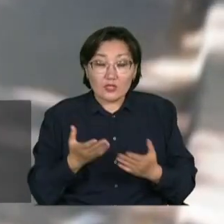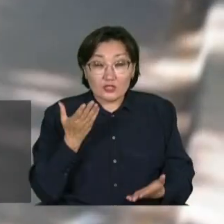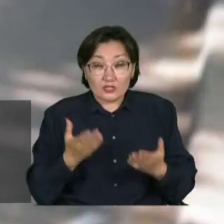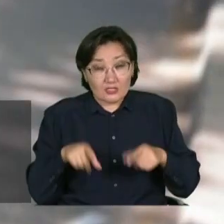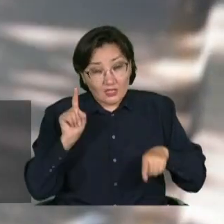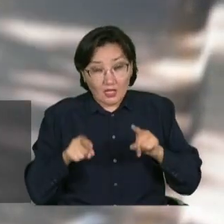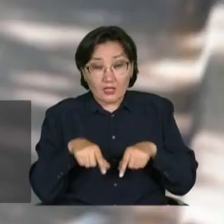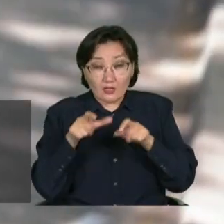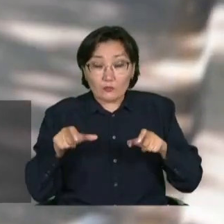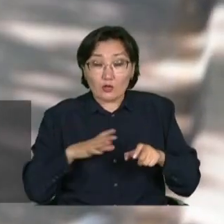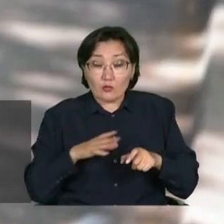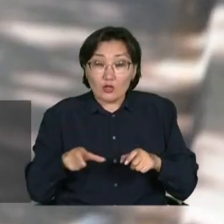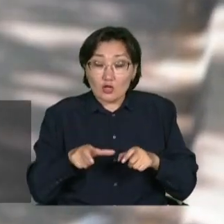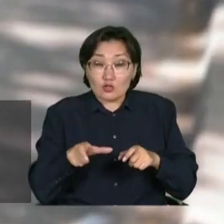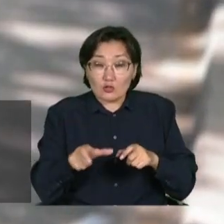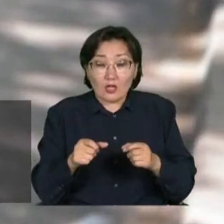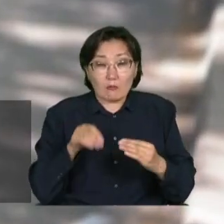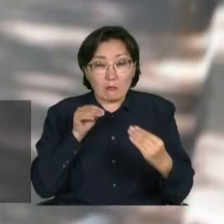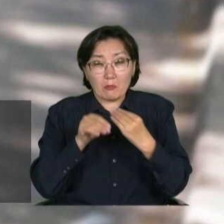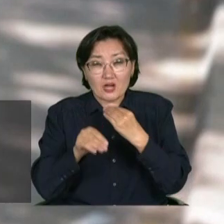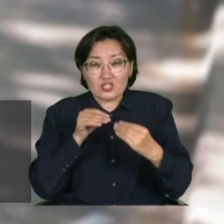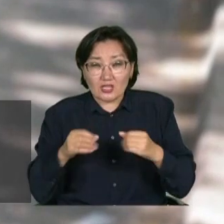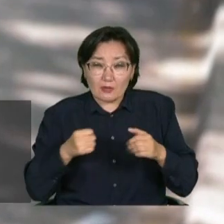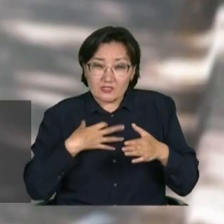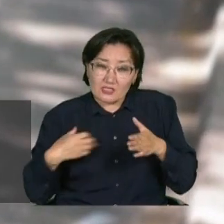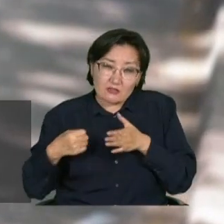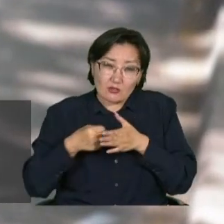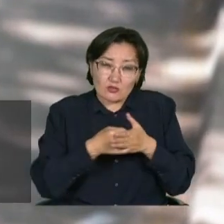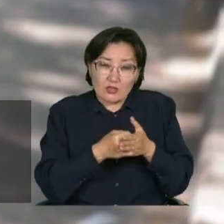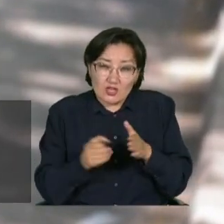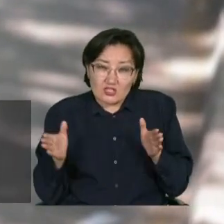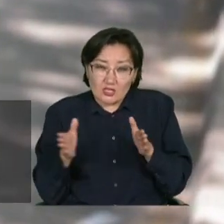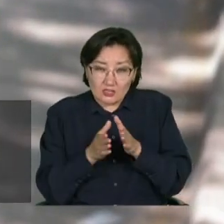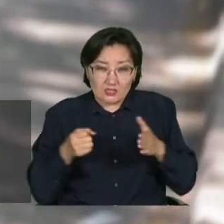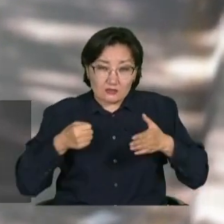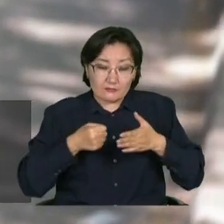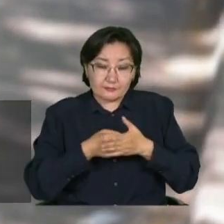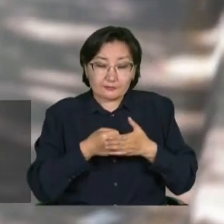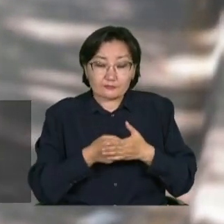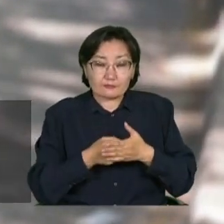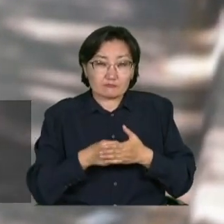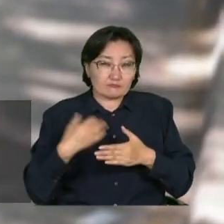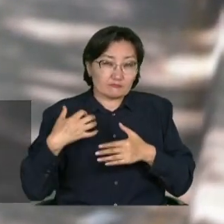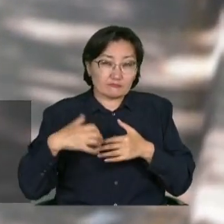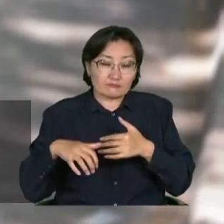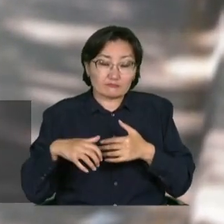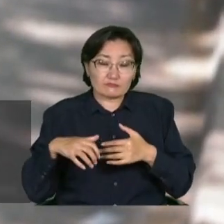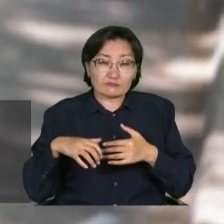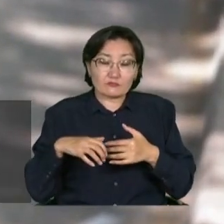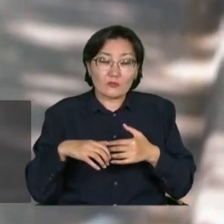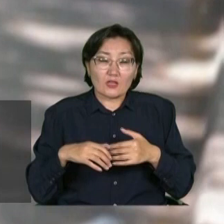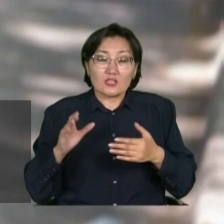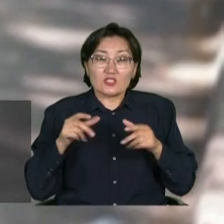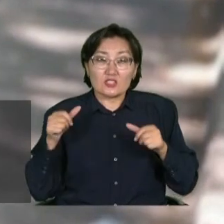болады, жаңағындай жолда қысып кетеді, менсінбейді, или болмаса қалай айтсам болады, жаңағы